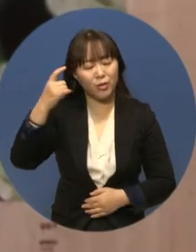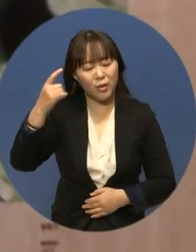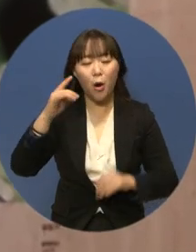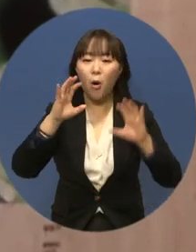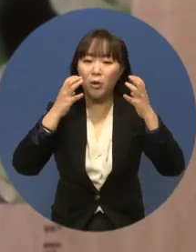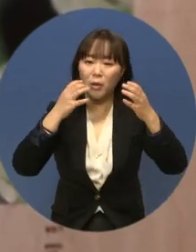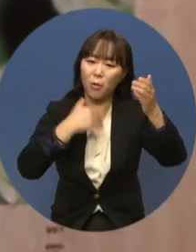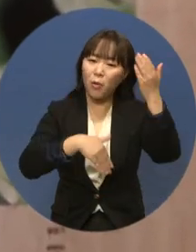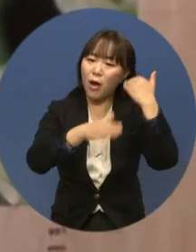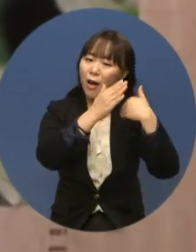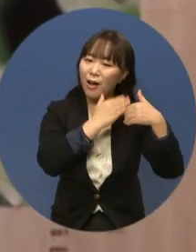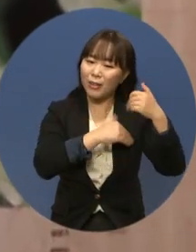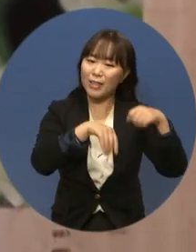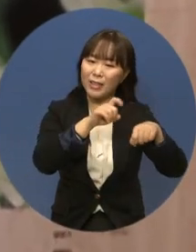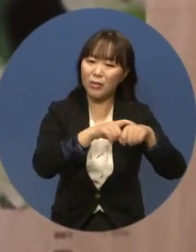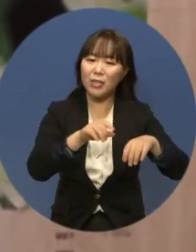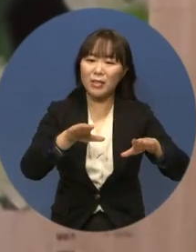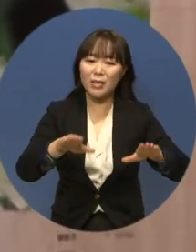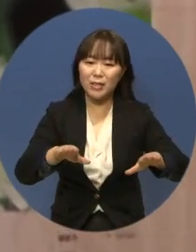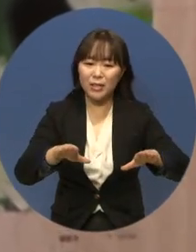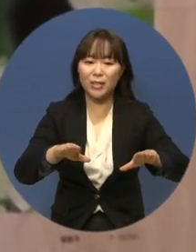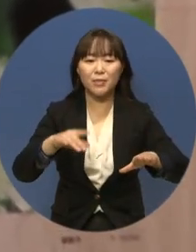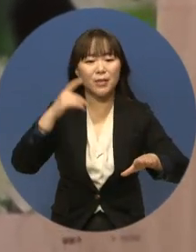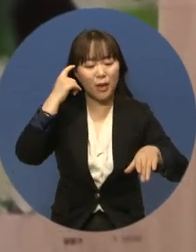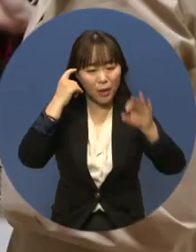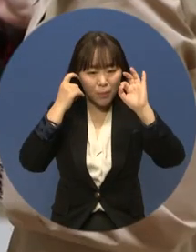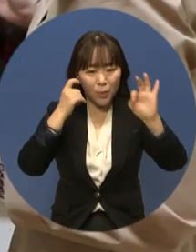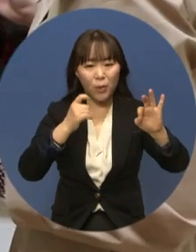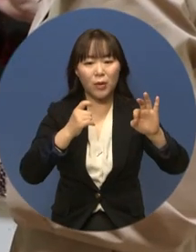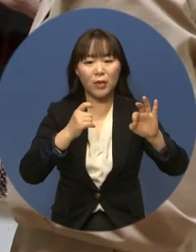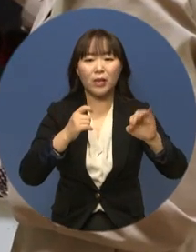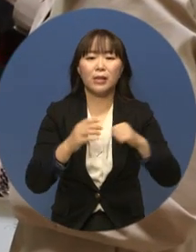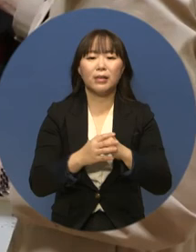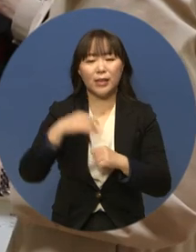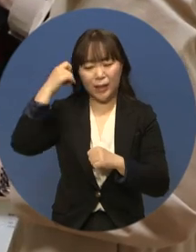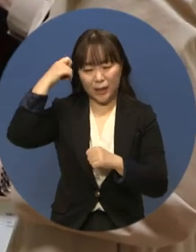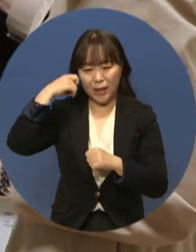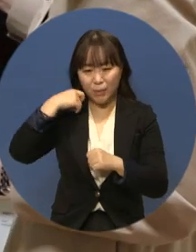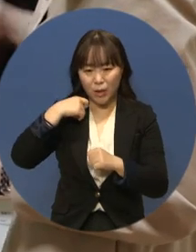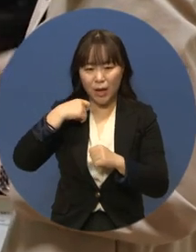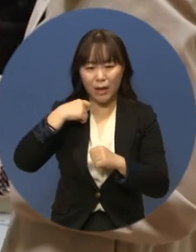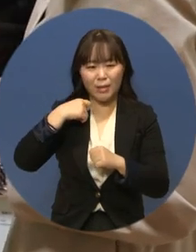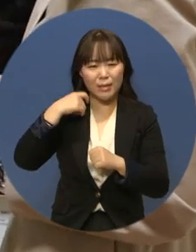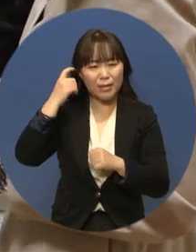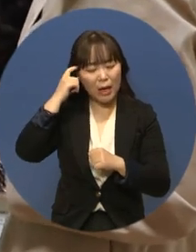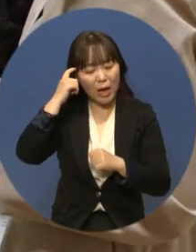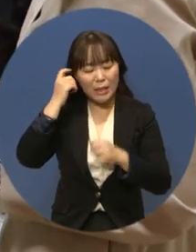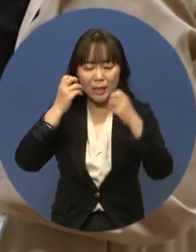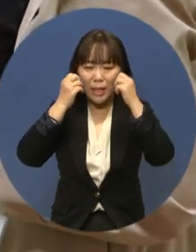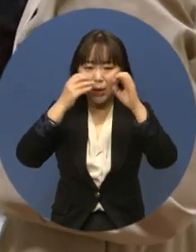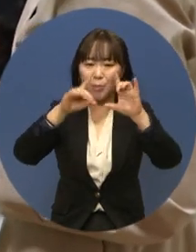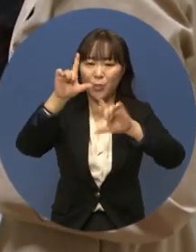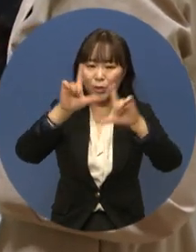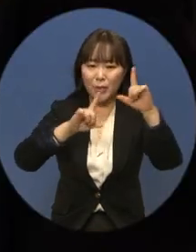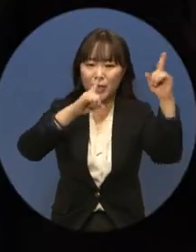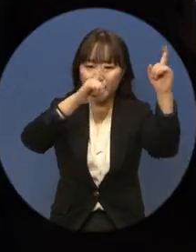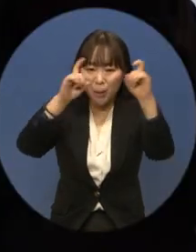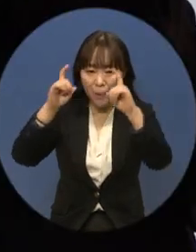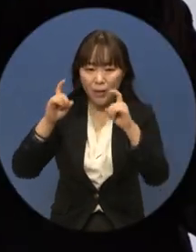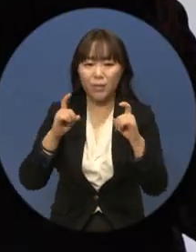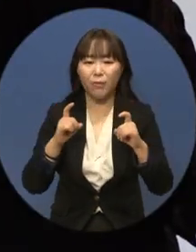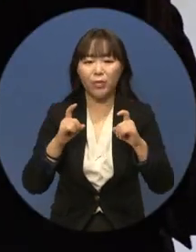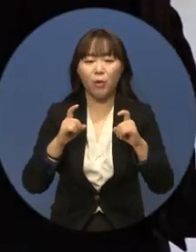어린 과거의 시간과 현재를 돌이켜보고 작가의 느낌과 상상을 새로운 모습으로 카메라에